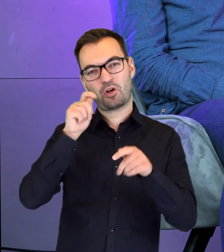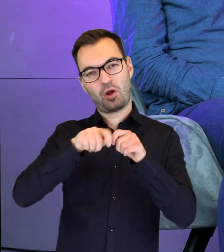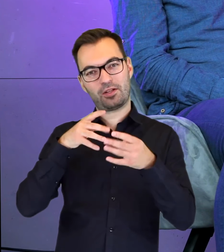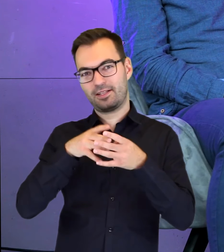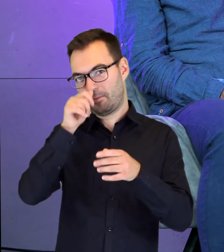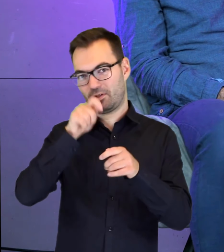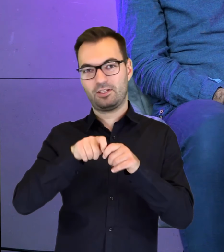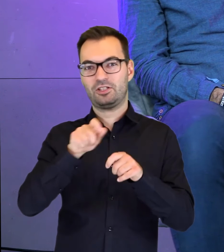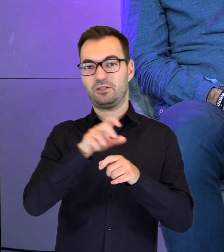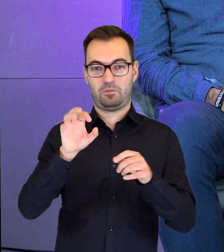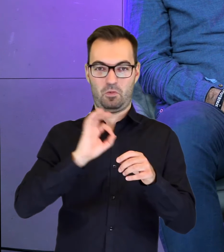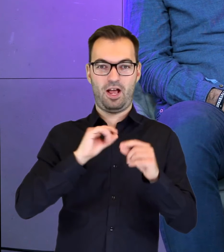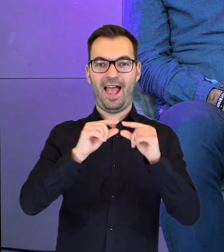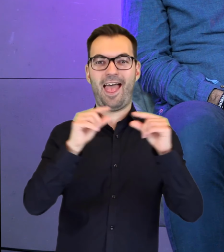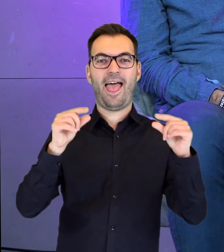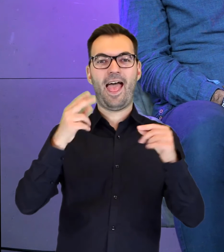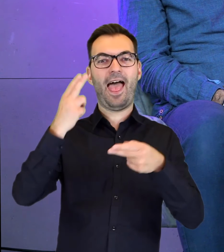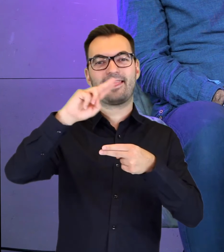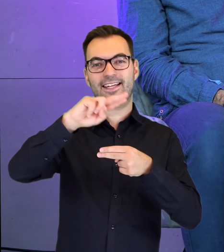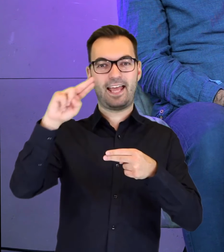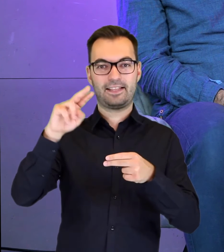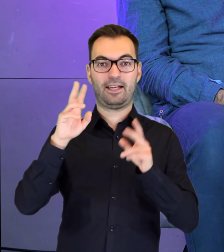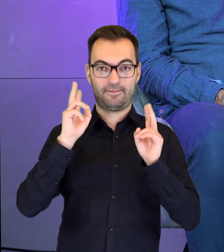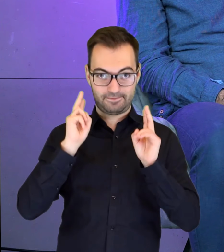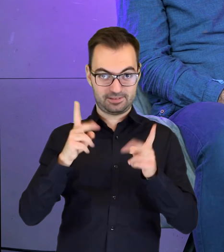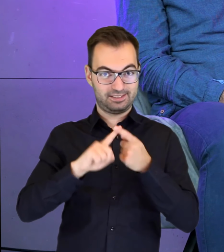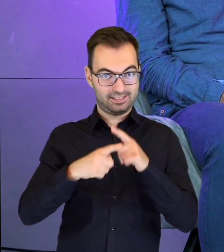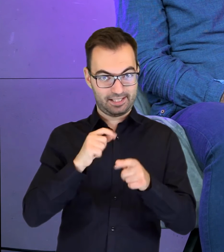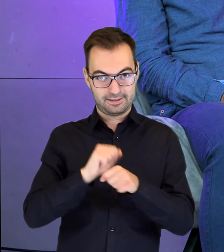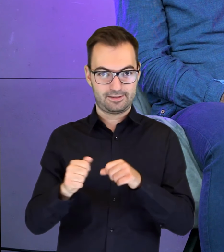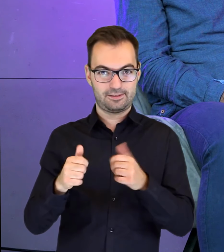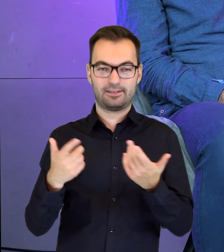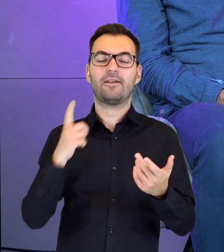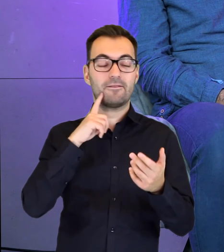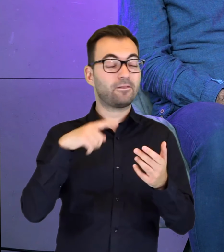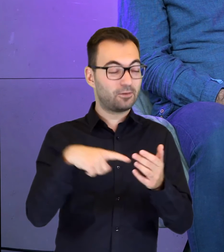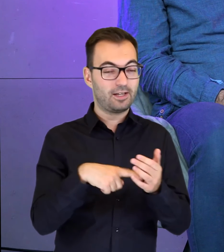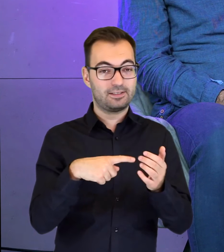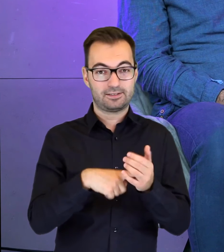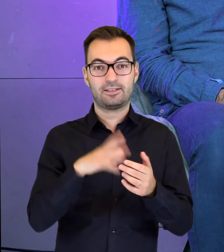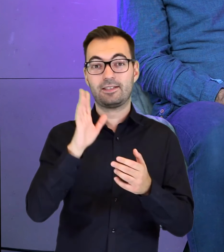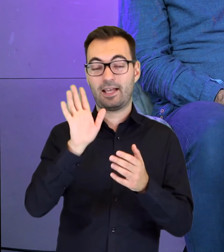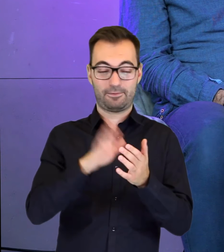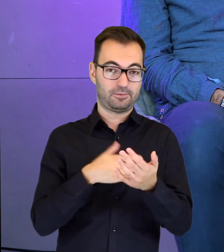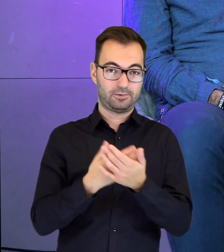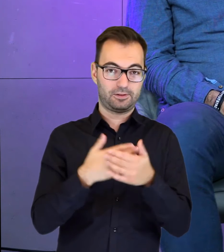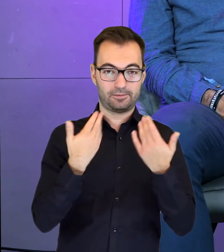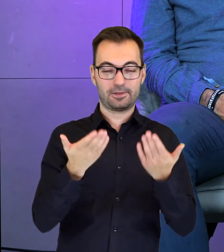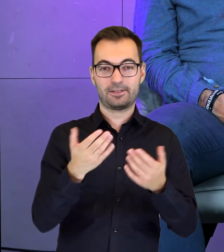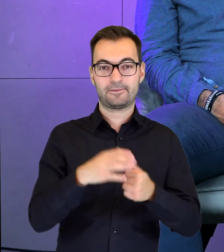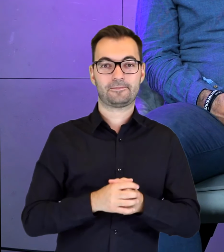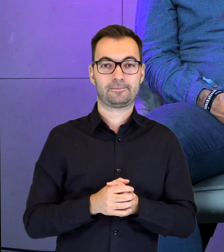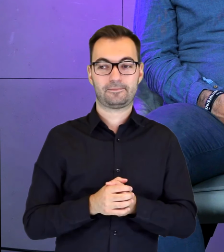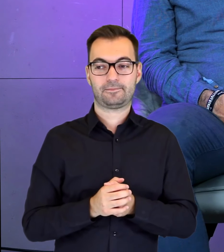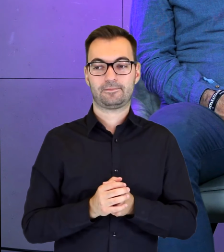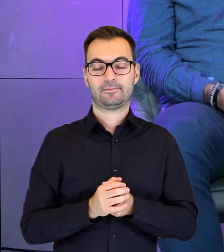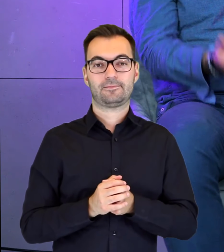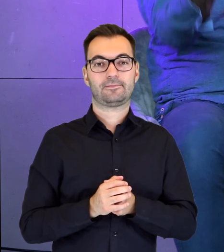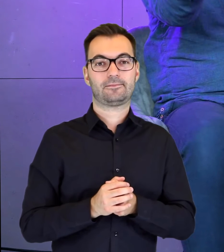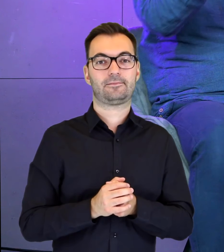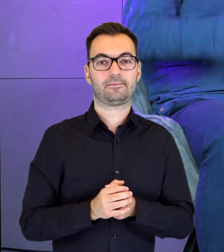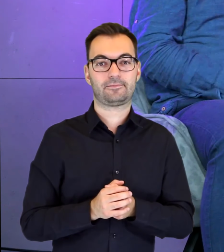to prawda jest taka że walidatory nie są w stanie zweryfikować czy to etykiety które używam w moim interesie rzeczywiście mają sens przeczytać